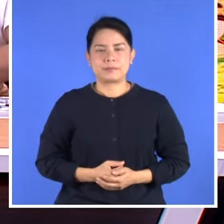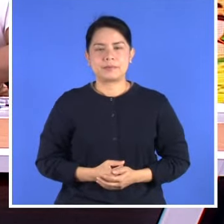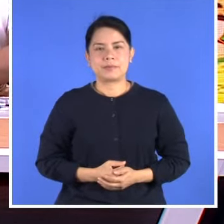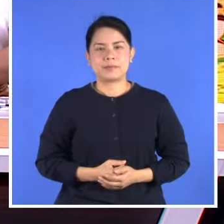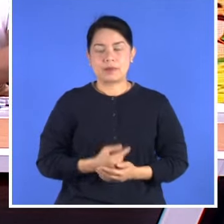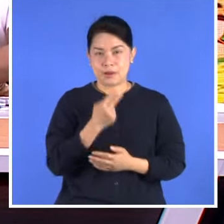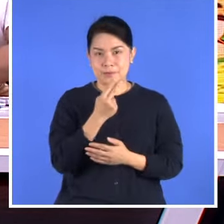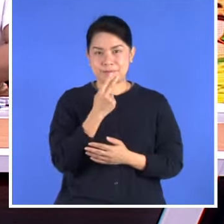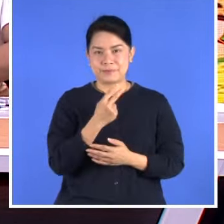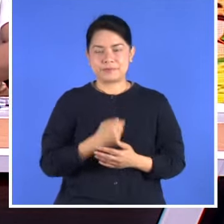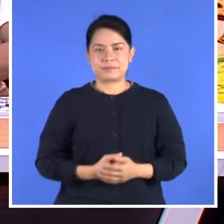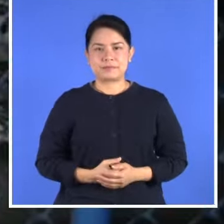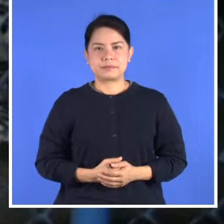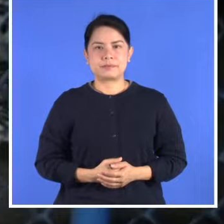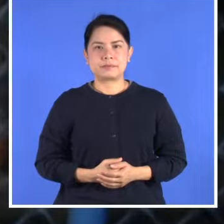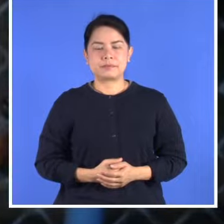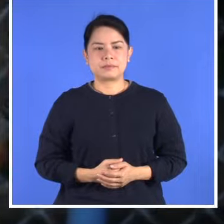าพนี้ให้ดูฮะ